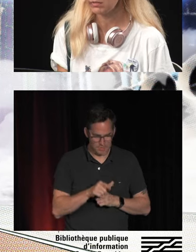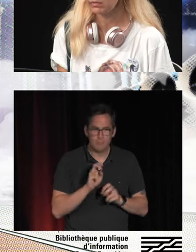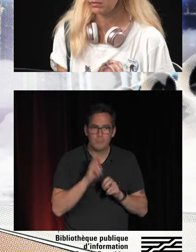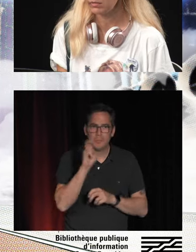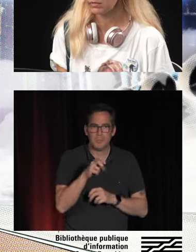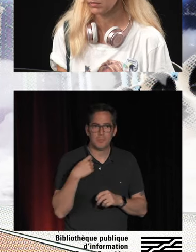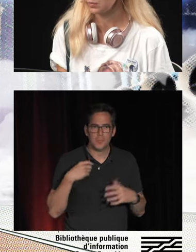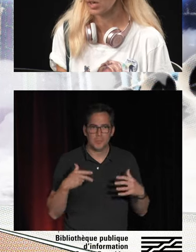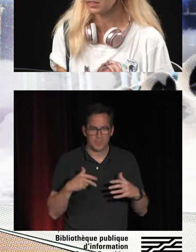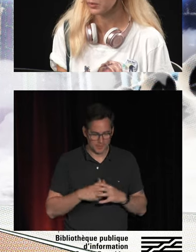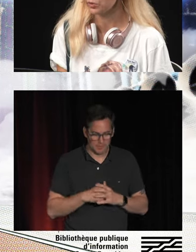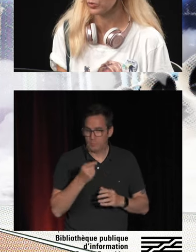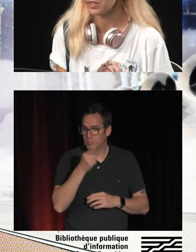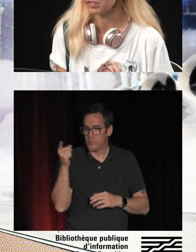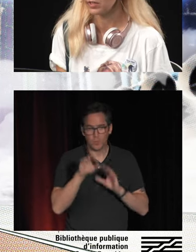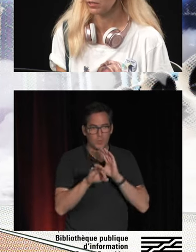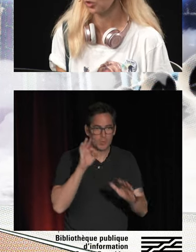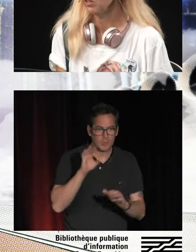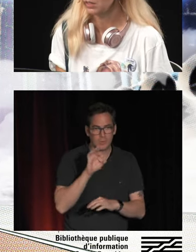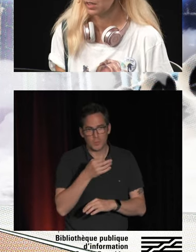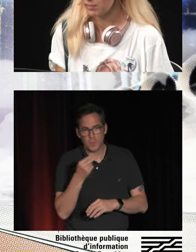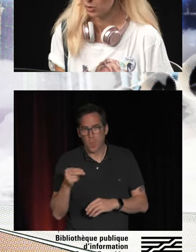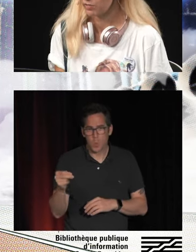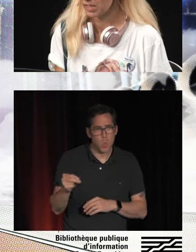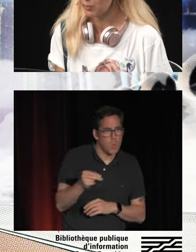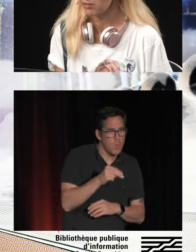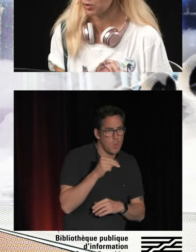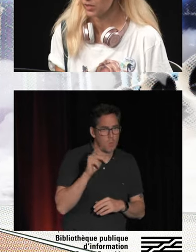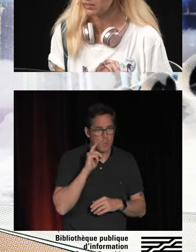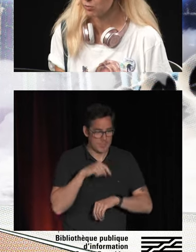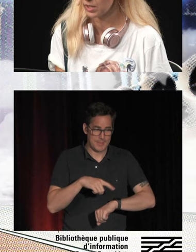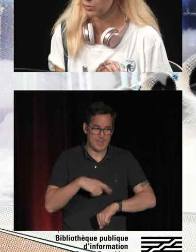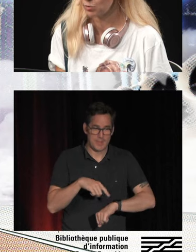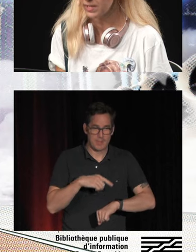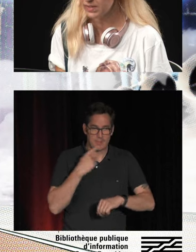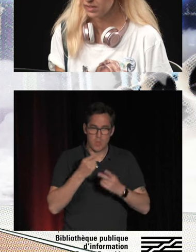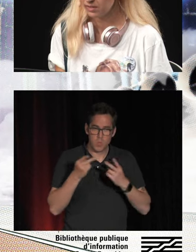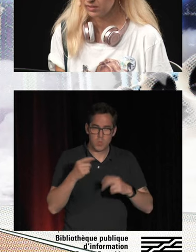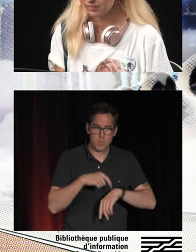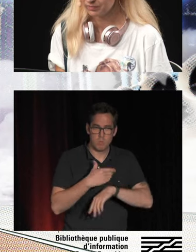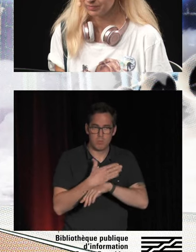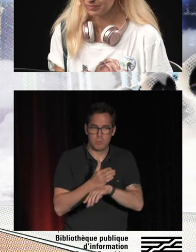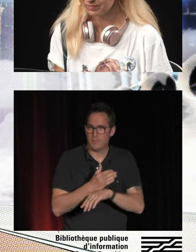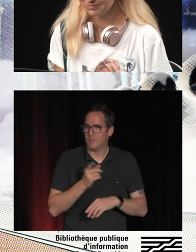18? Dites-moi, hein, c'est oui ou non, c'est votre... Non, non, parce qu'on va vraiment pas avoir le temps. Hein. Je vous annonce tout de suite.